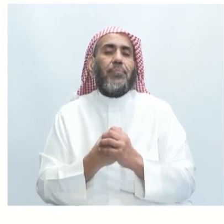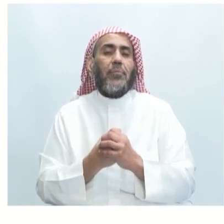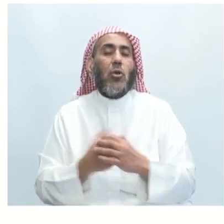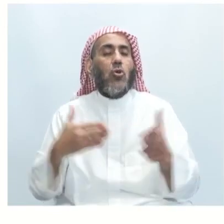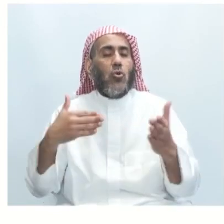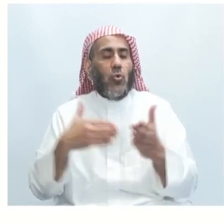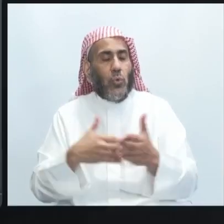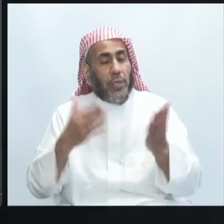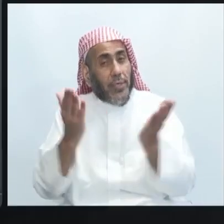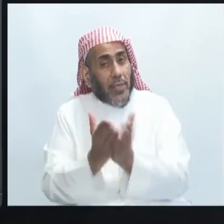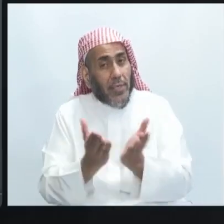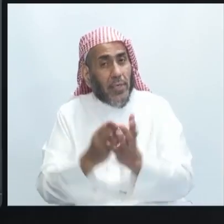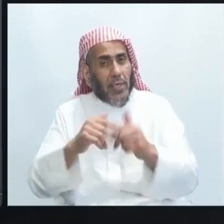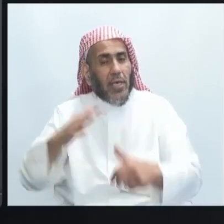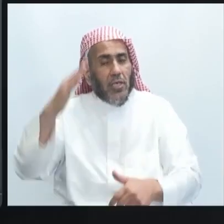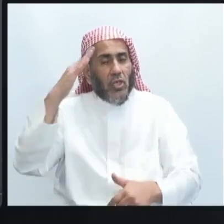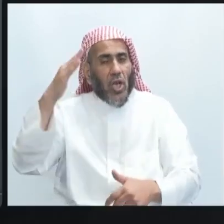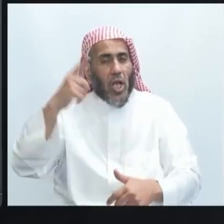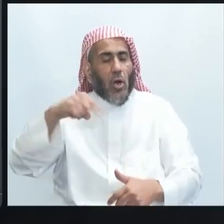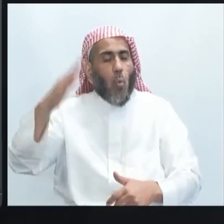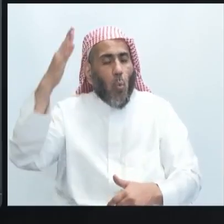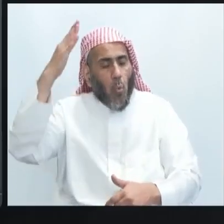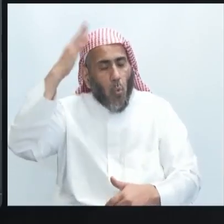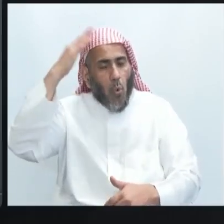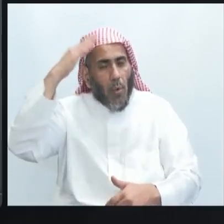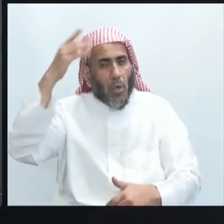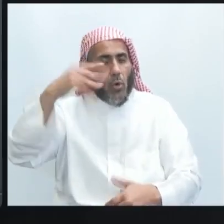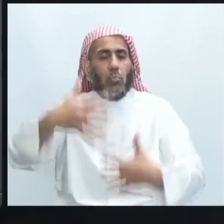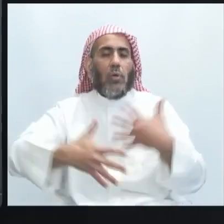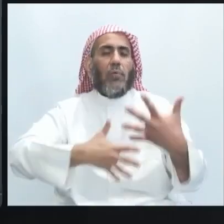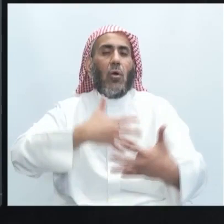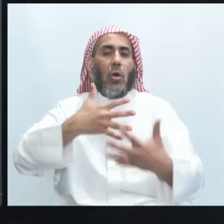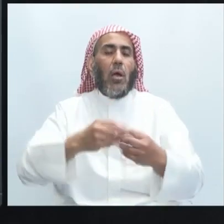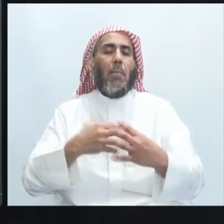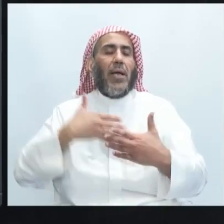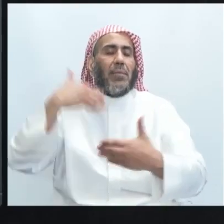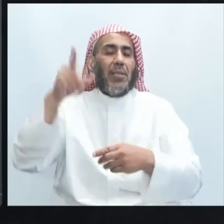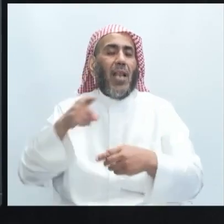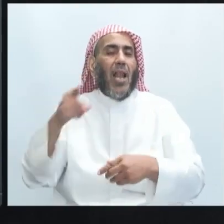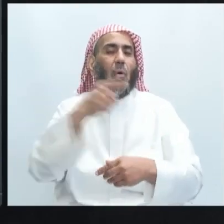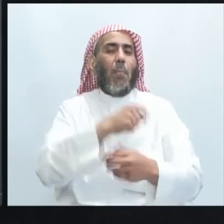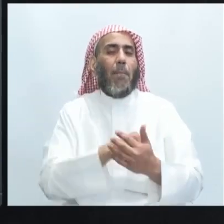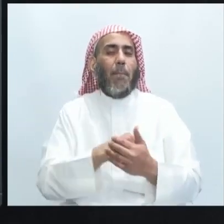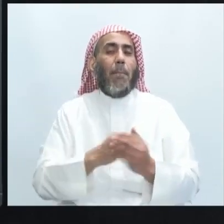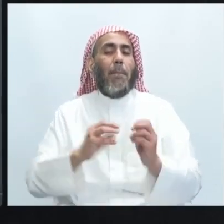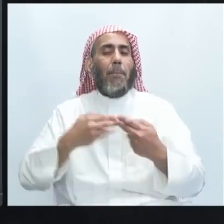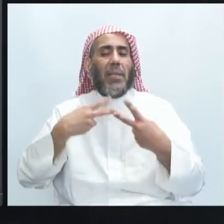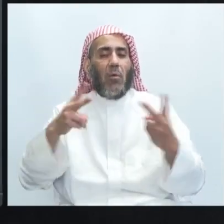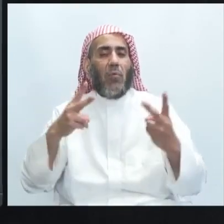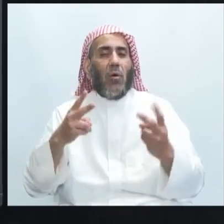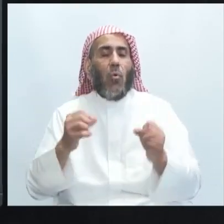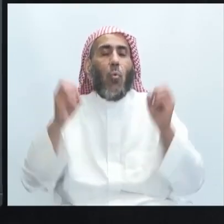ننهي درسنا لهذا اليوم شاكرا ومقدرا لكم تفاعلكم مع تمنياتي لكم بالتوفيق